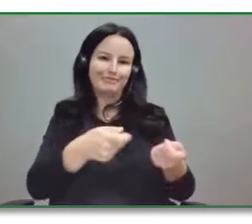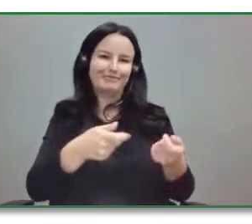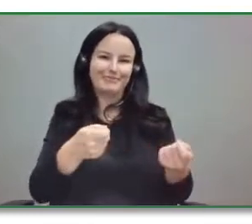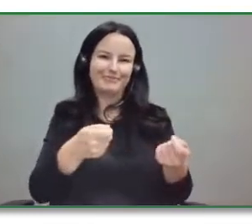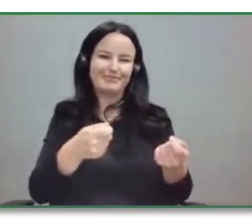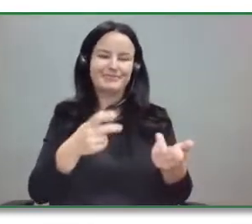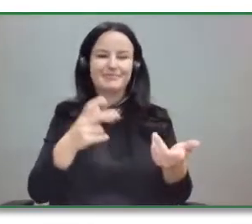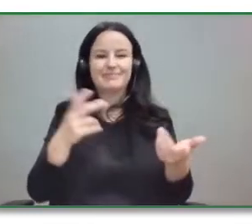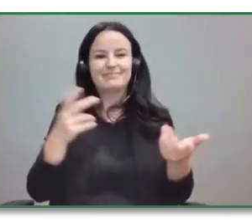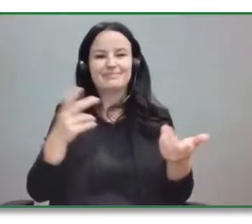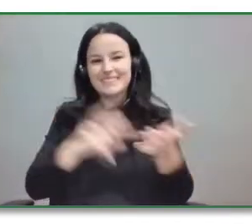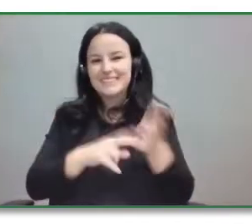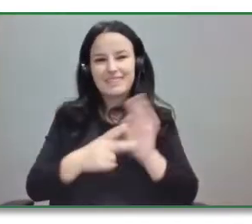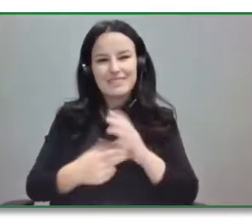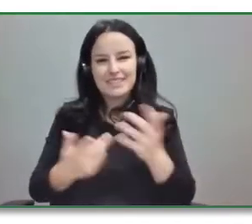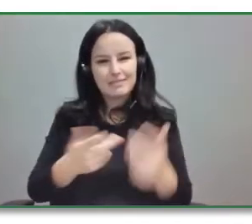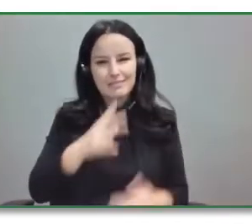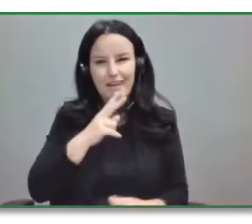très heureuse.